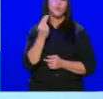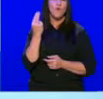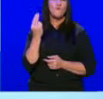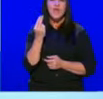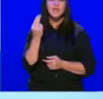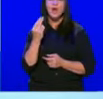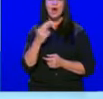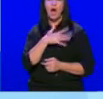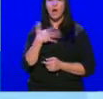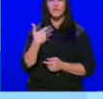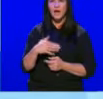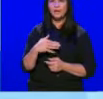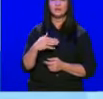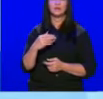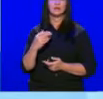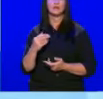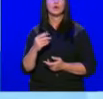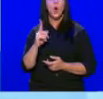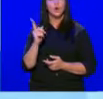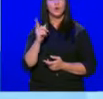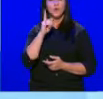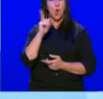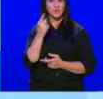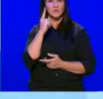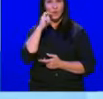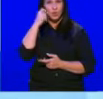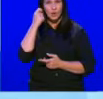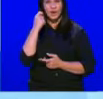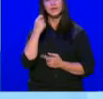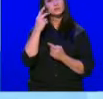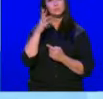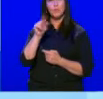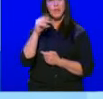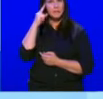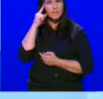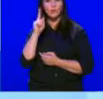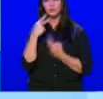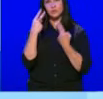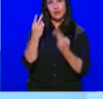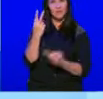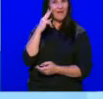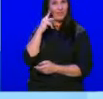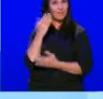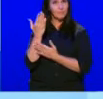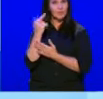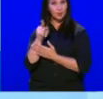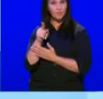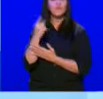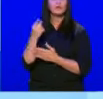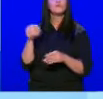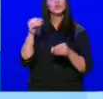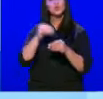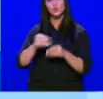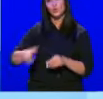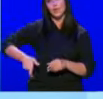България. Споменахте вече мненията, които бяха изразени два дни преди това, в това число и от генералния секретар на